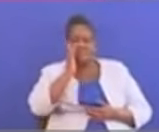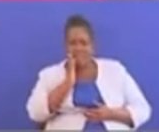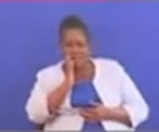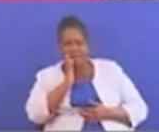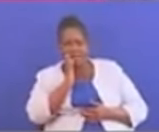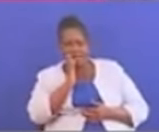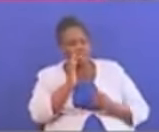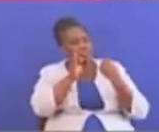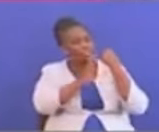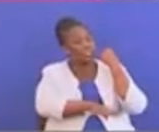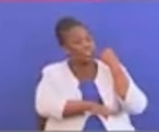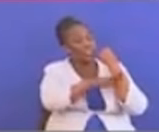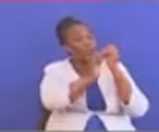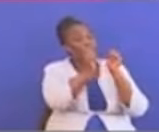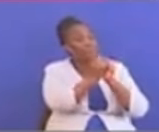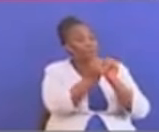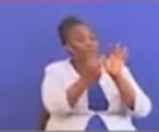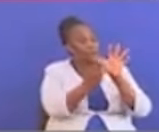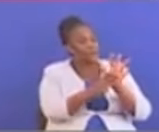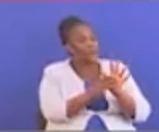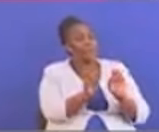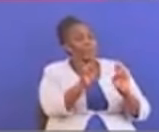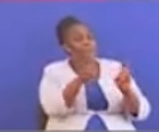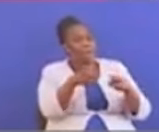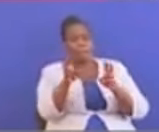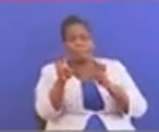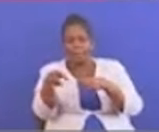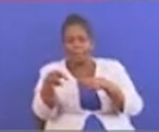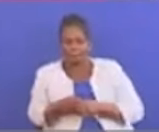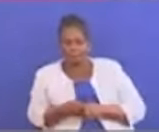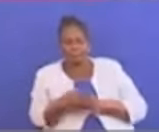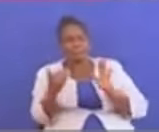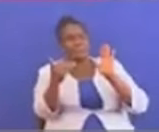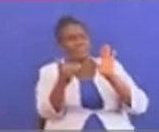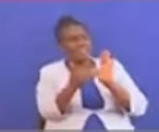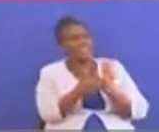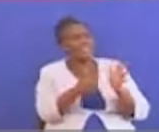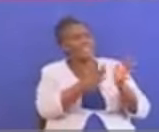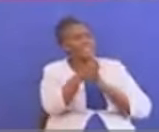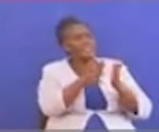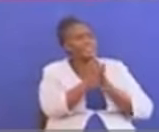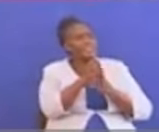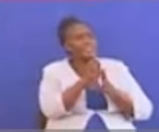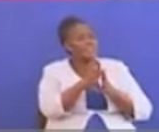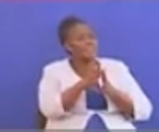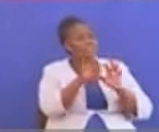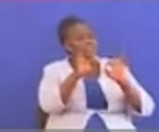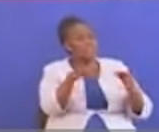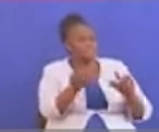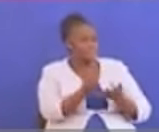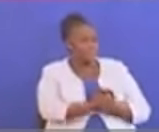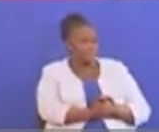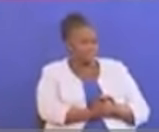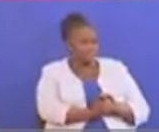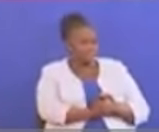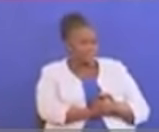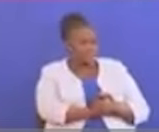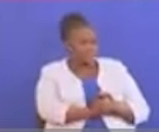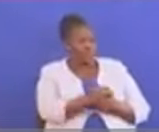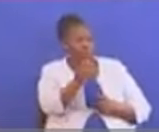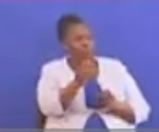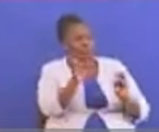miaka 18. Je, sheria inasemaje kwa vijana watoto wanaobakana wao kwa wao kwenye mashule huko? Lakini